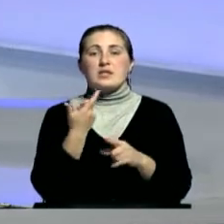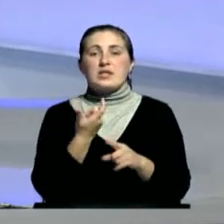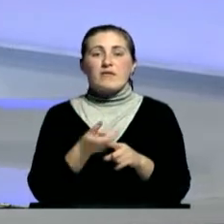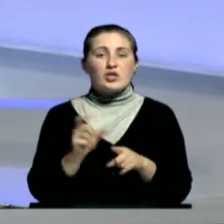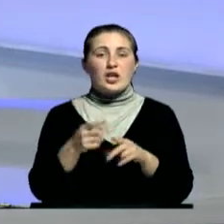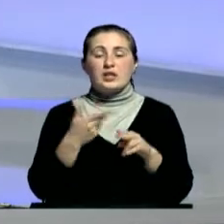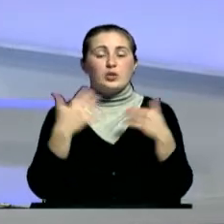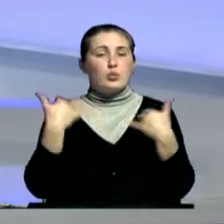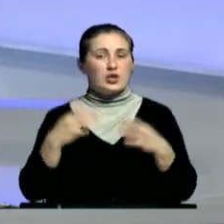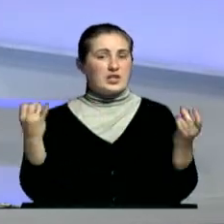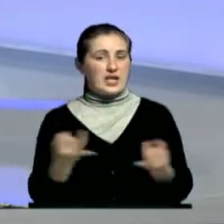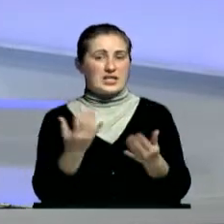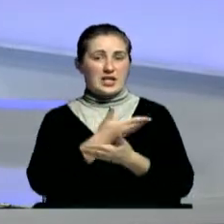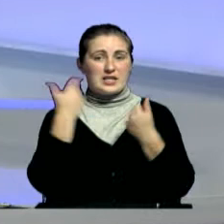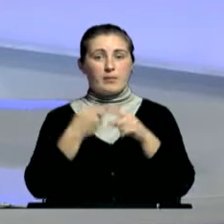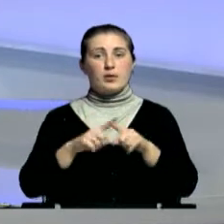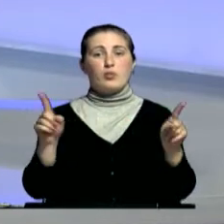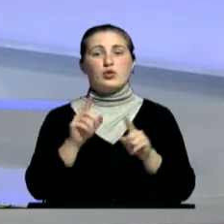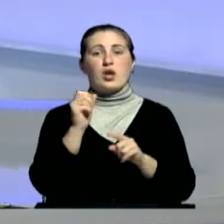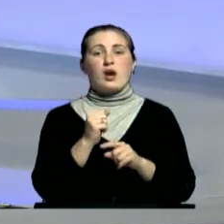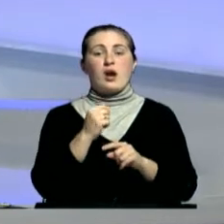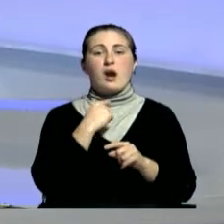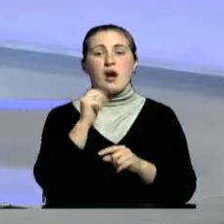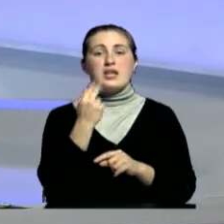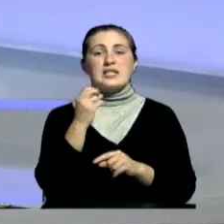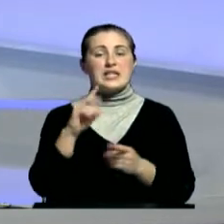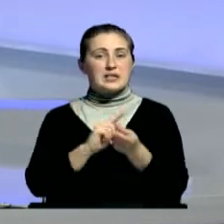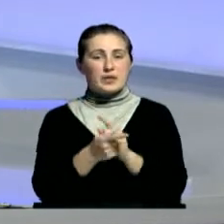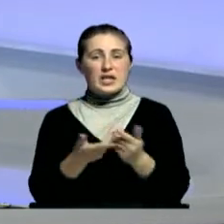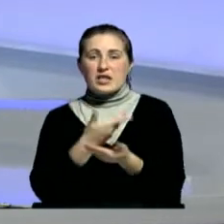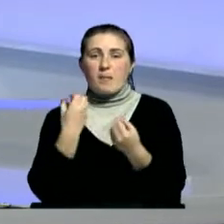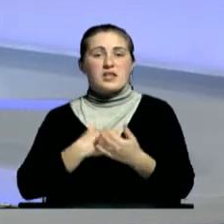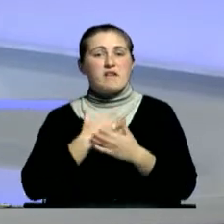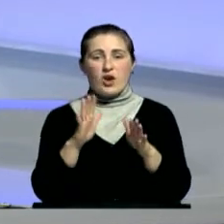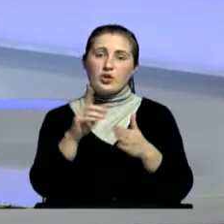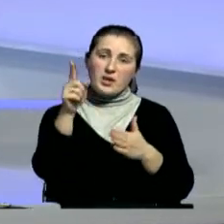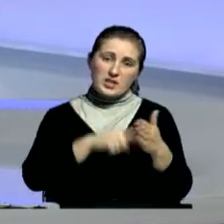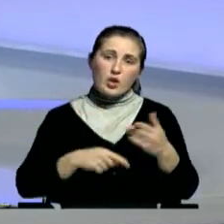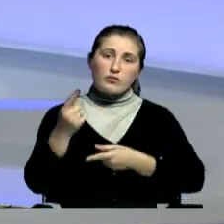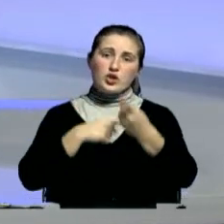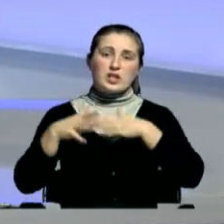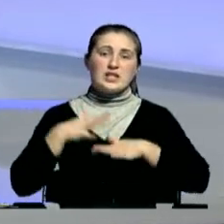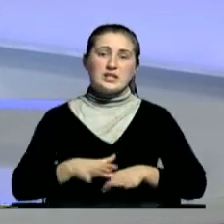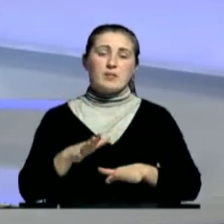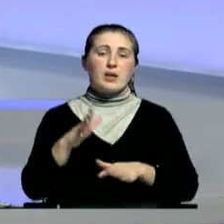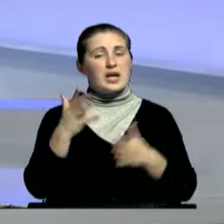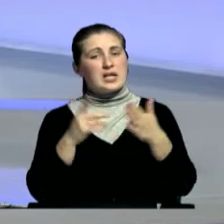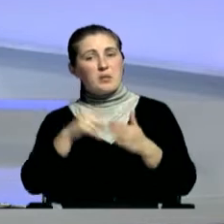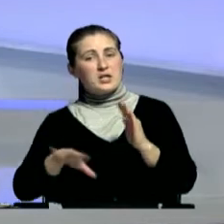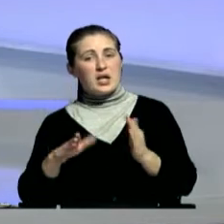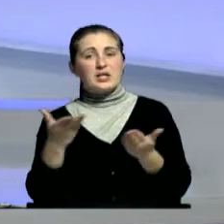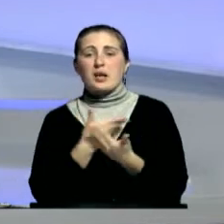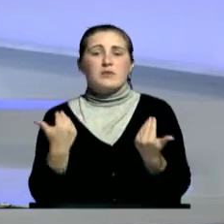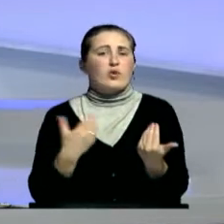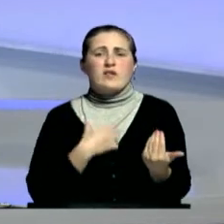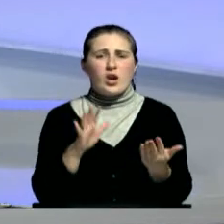уже не интересно, потому что акценты сменились. Нам не важно, признают возвращение Крыма или не признают. Нам сегодня не